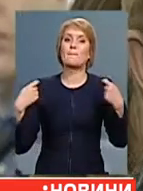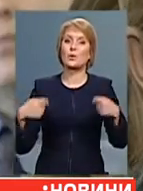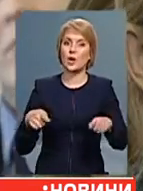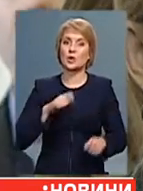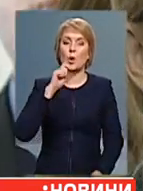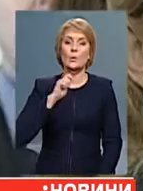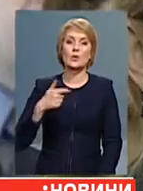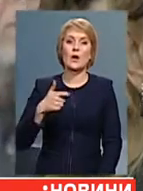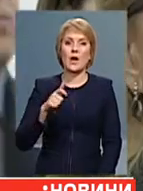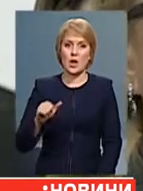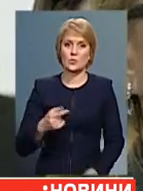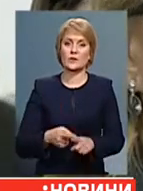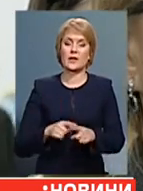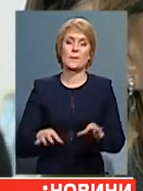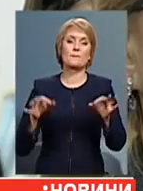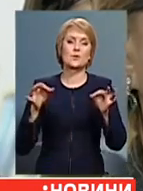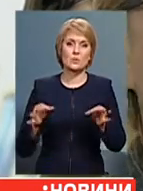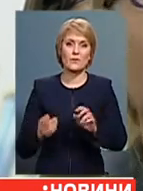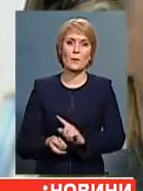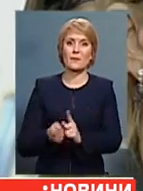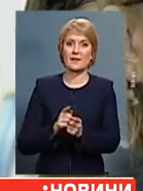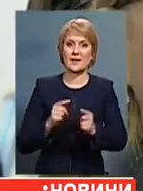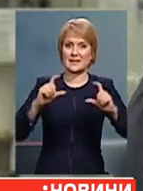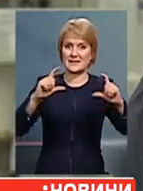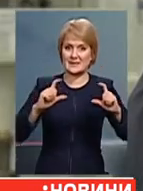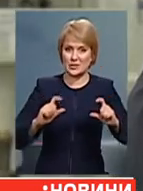українського газу, яке, безумовно, призведе до зниження тарифів.